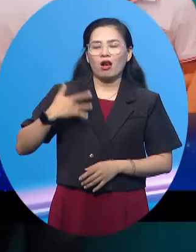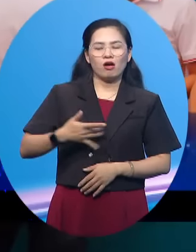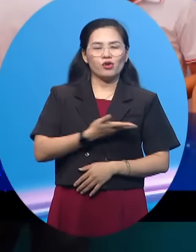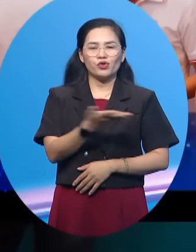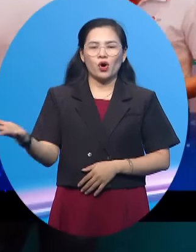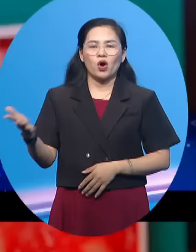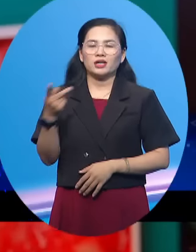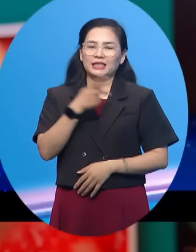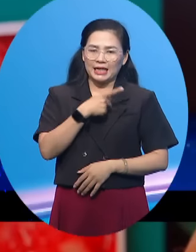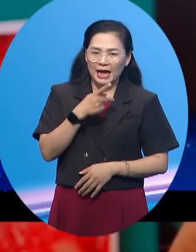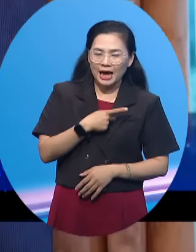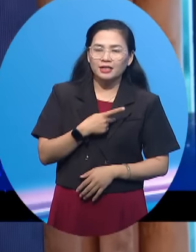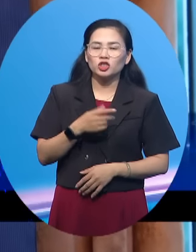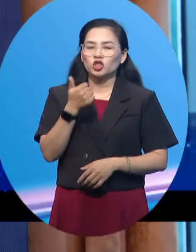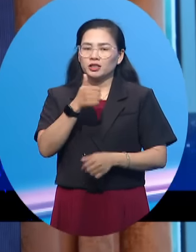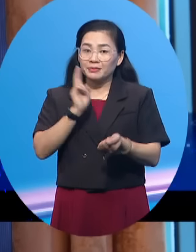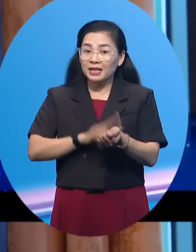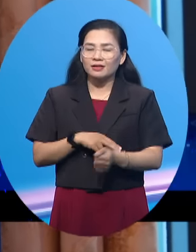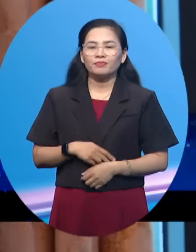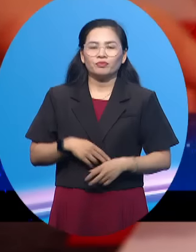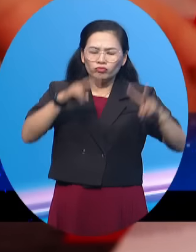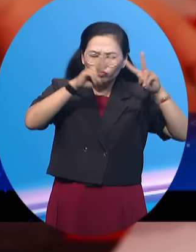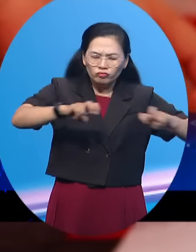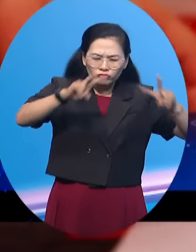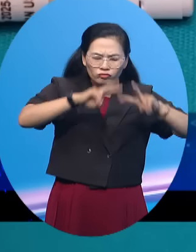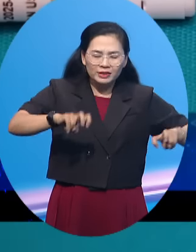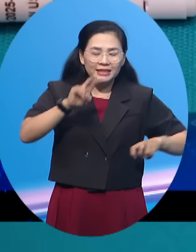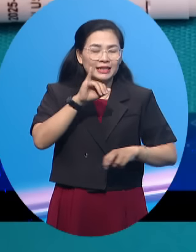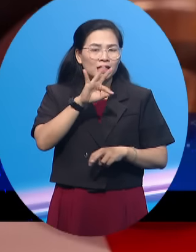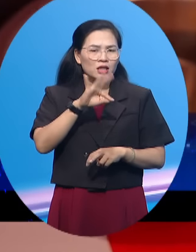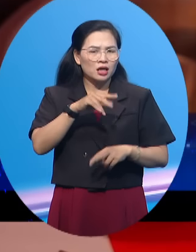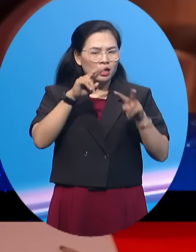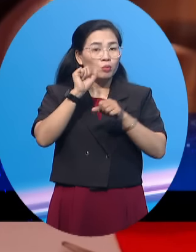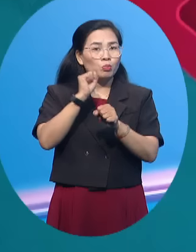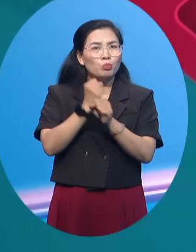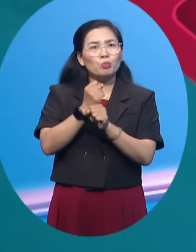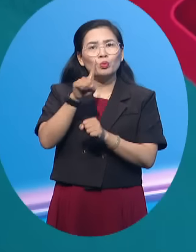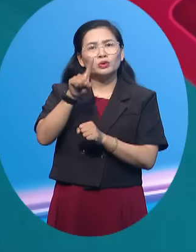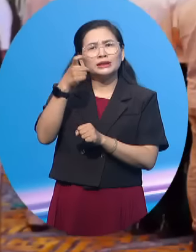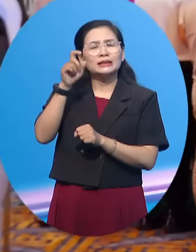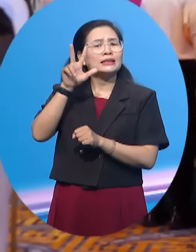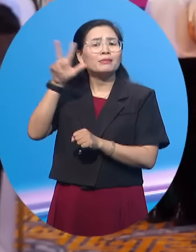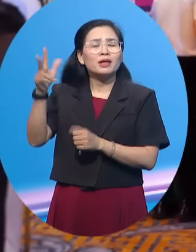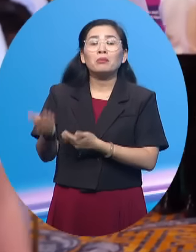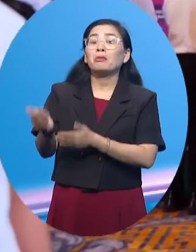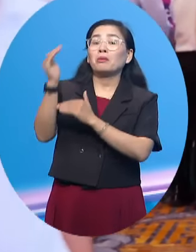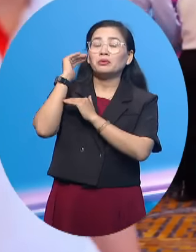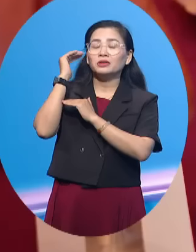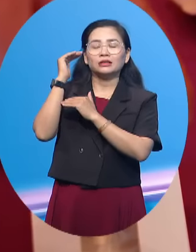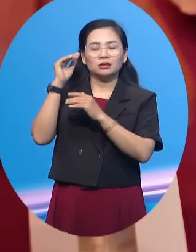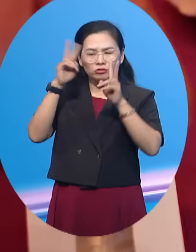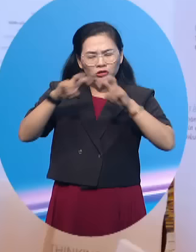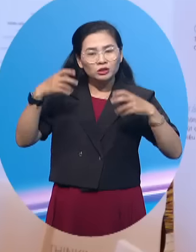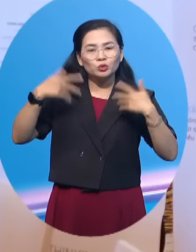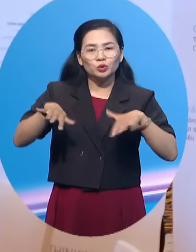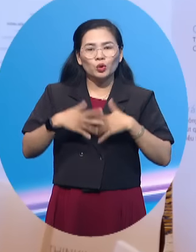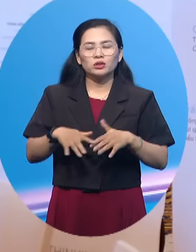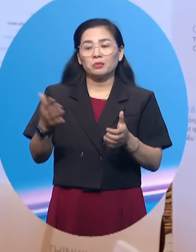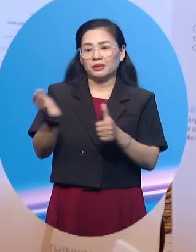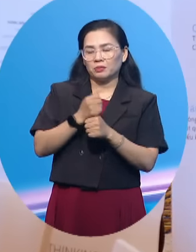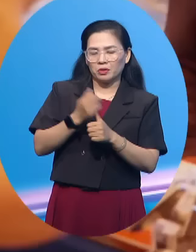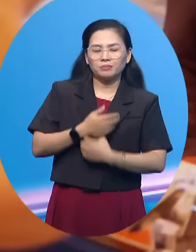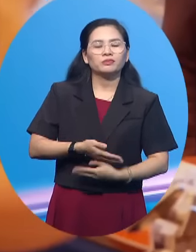bệnh nhân. ITI đã hỗ trợ nghiên cứu về nha khoa cấy ghép từ năm 1988 với mục tiêu nâng cao kiến thức và cung cấp kết quả cho